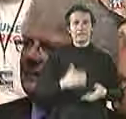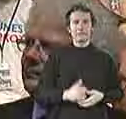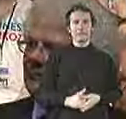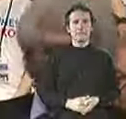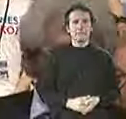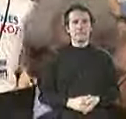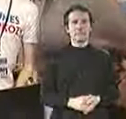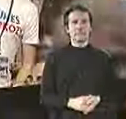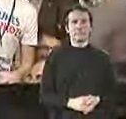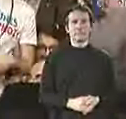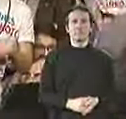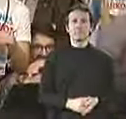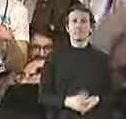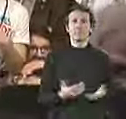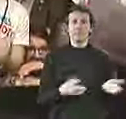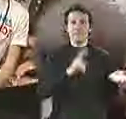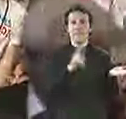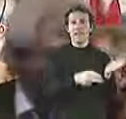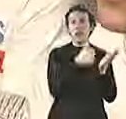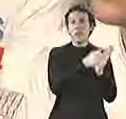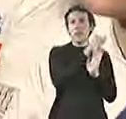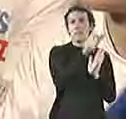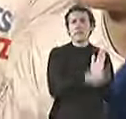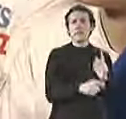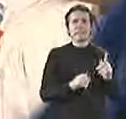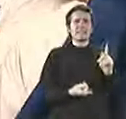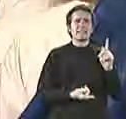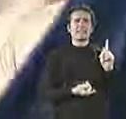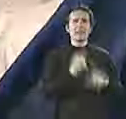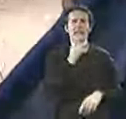C'est Laurent Fabius, un spécialiste du rêve.